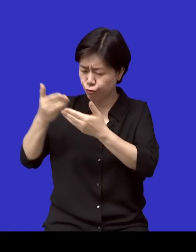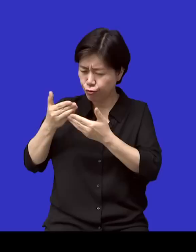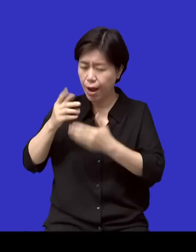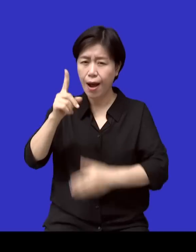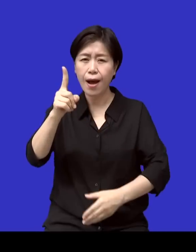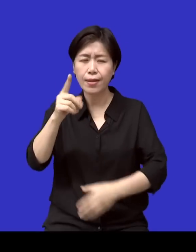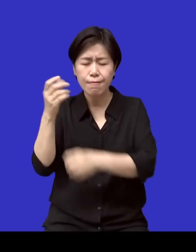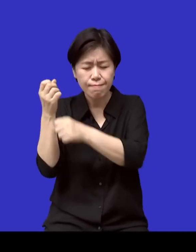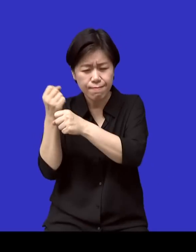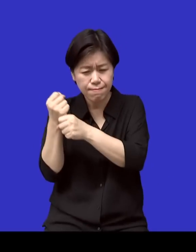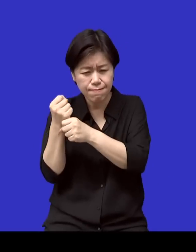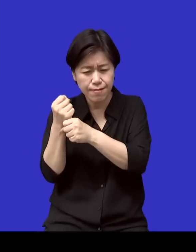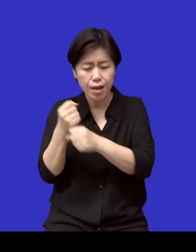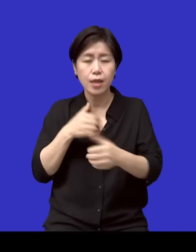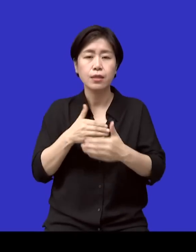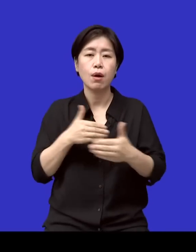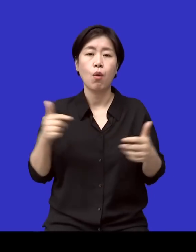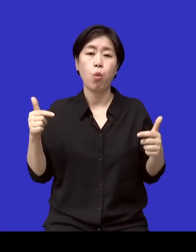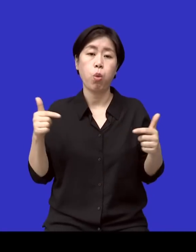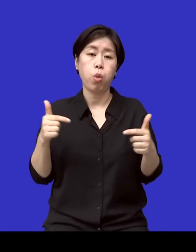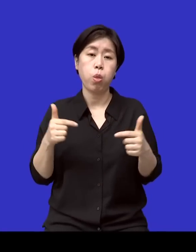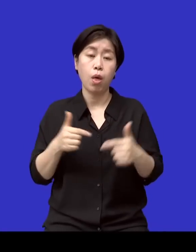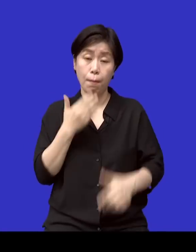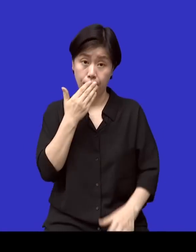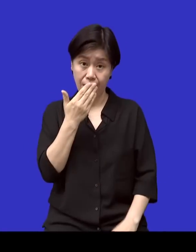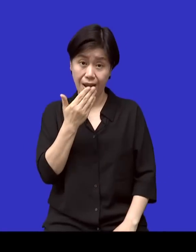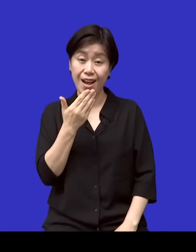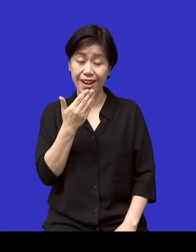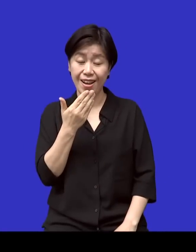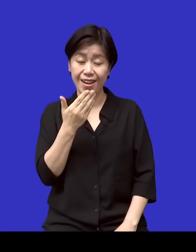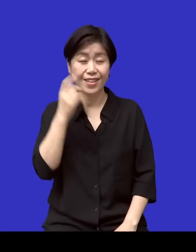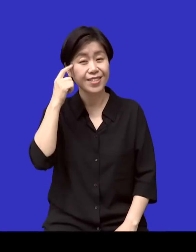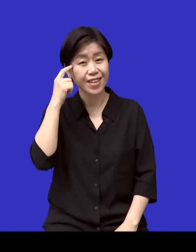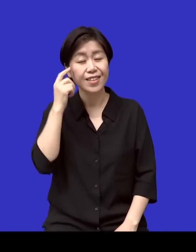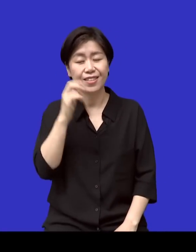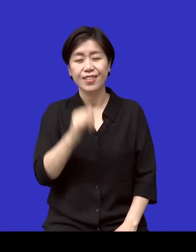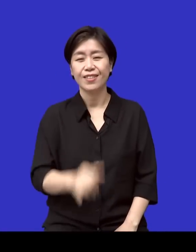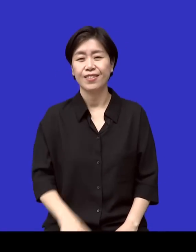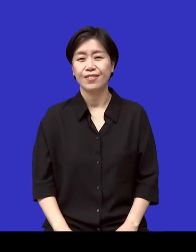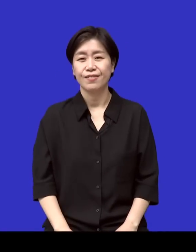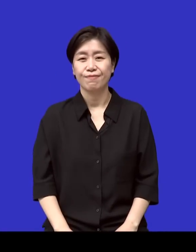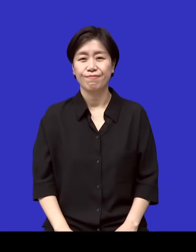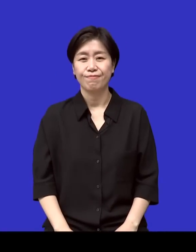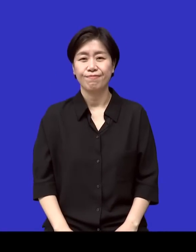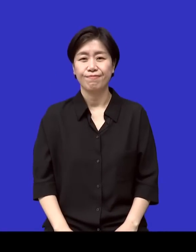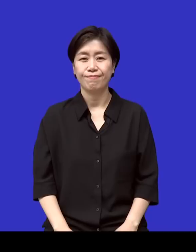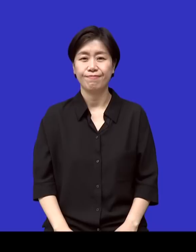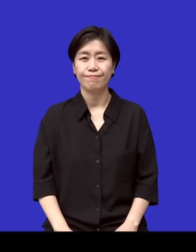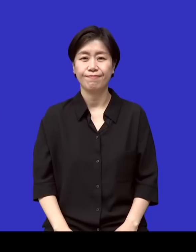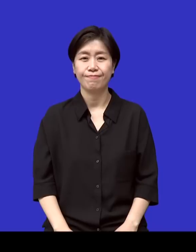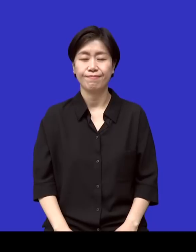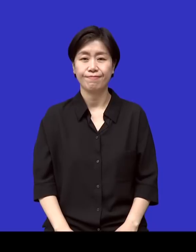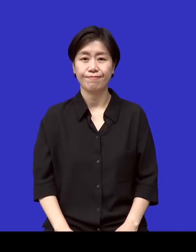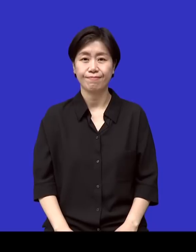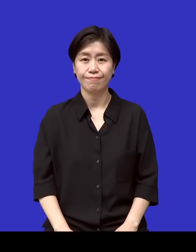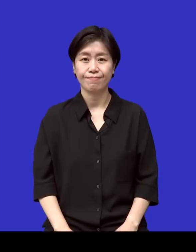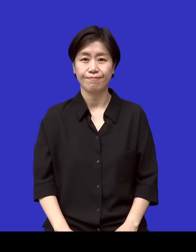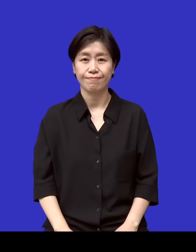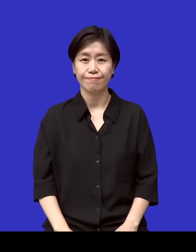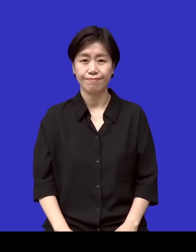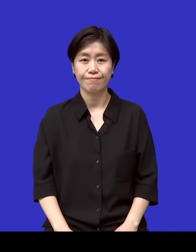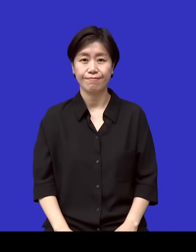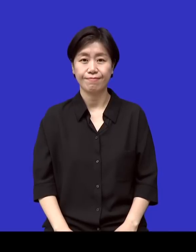긴장이 되더라도 좀 긴장이 좀 풀어지는 그런 느낌이 들더라고요. 그래서 항상 그 말씀을 외우고 있어요. 그러고